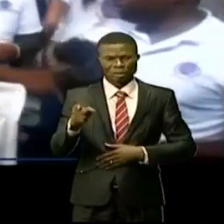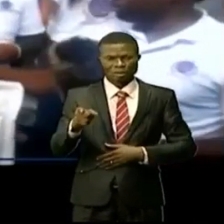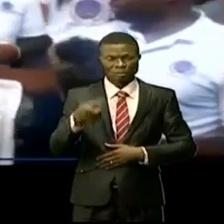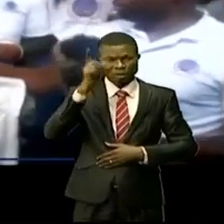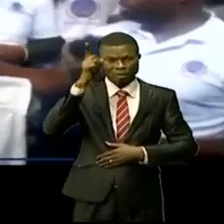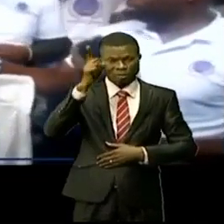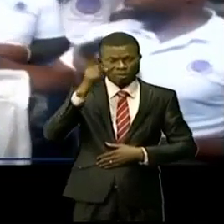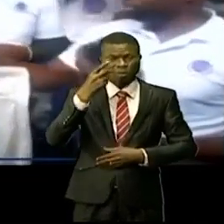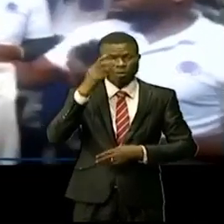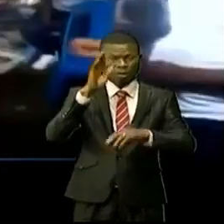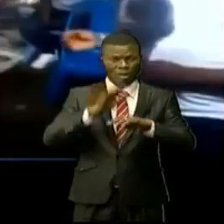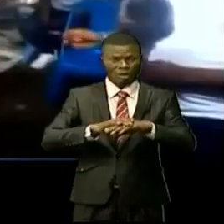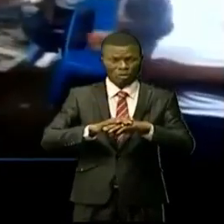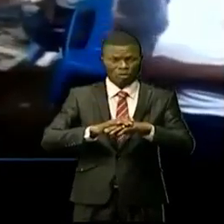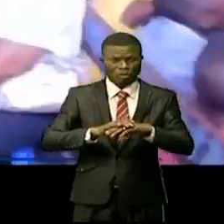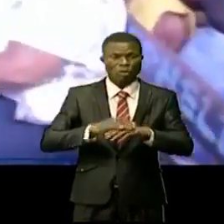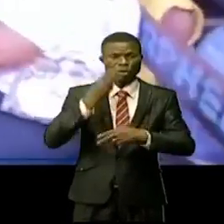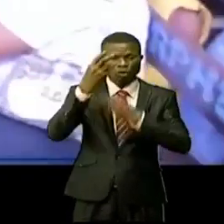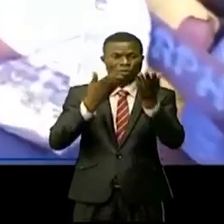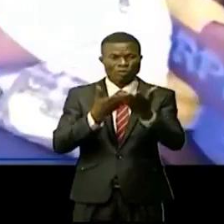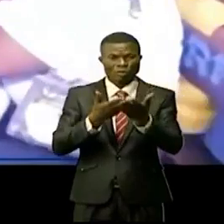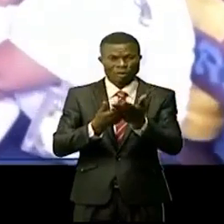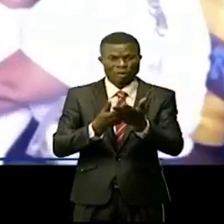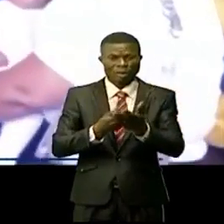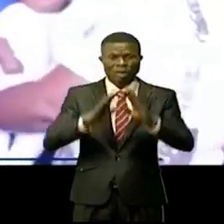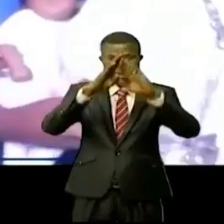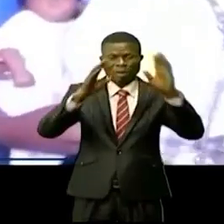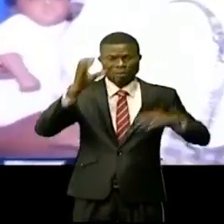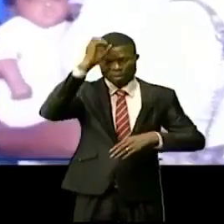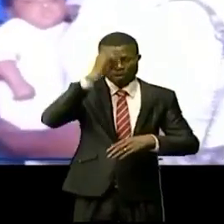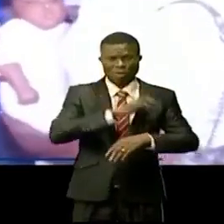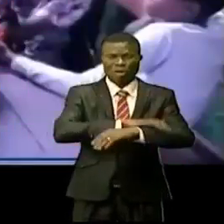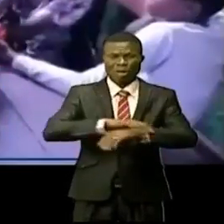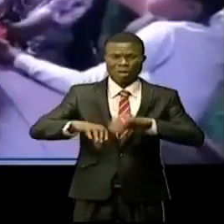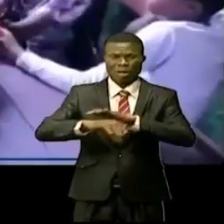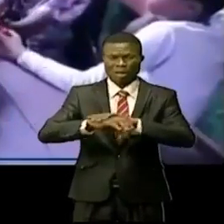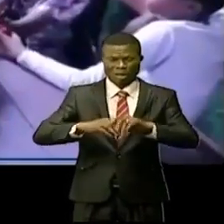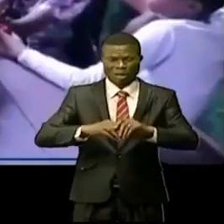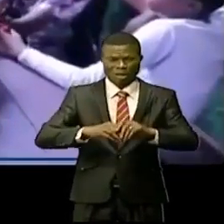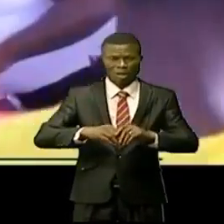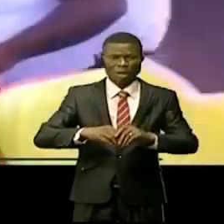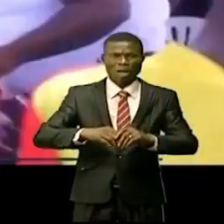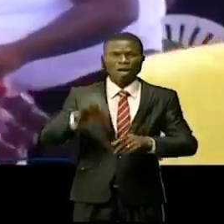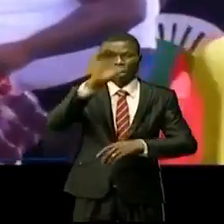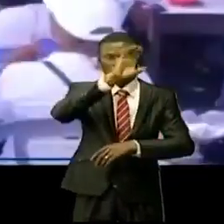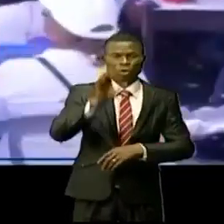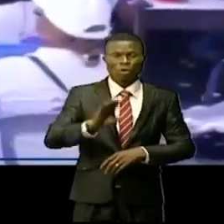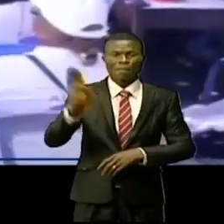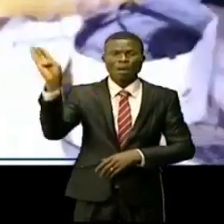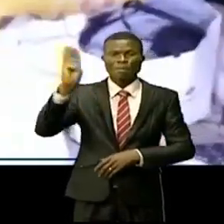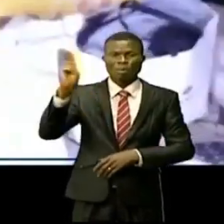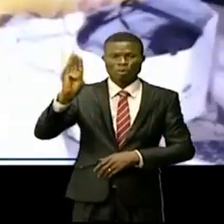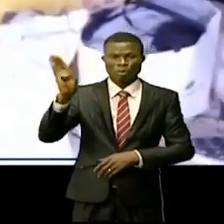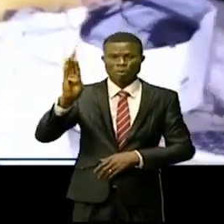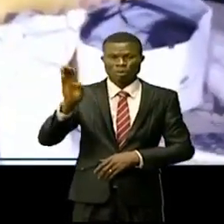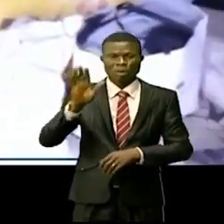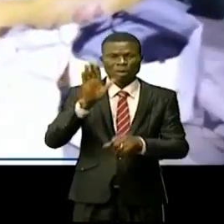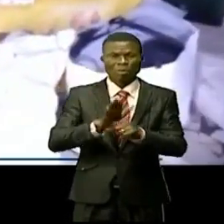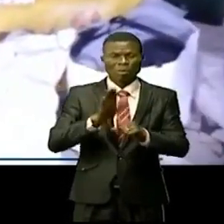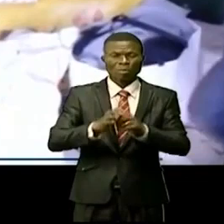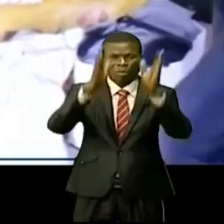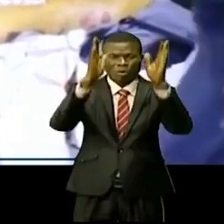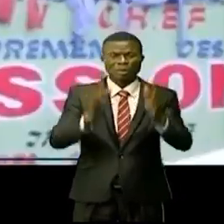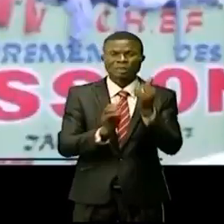être visité au cours de cette nouvelle année, c'est l'orphelinat La Compassion de la commune de Bumbu. Ici, un don contenant plusieurs sacs de